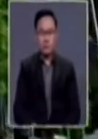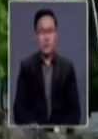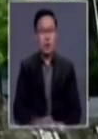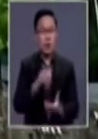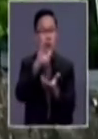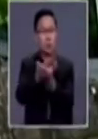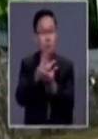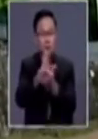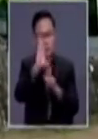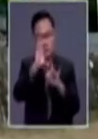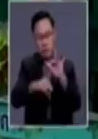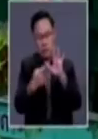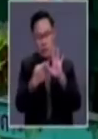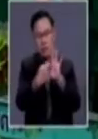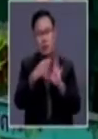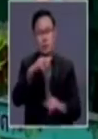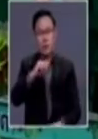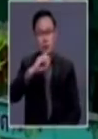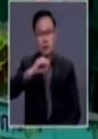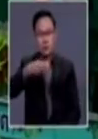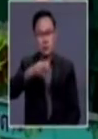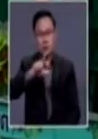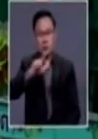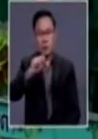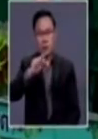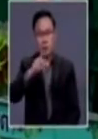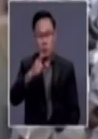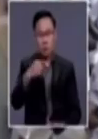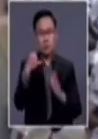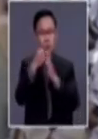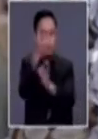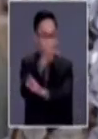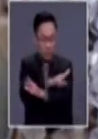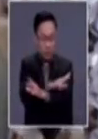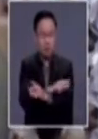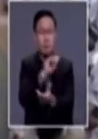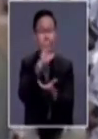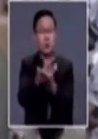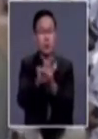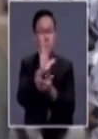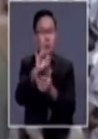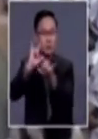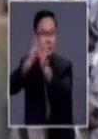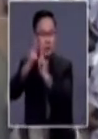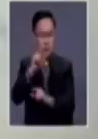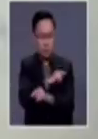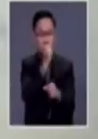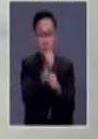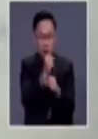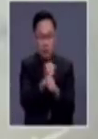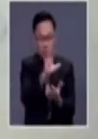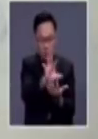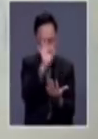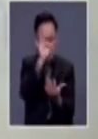โรงเรียนบ้านฉลองจังหวัดภูเก็ตหนึ่งในโรงเรียนประชารัฐต้นแบบของกลุ่มบริษัทเซ็นทรัลกรุ๊ปมีการคัดเลือกผู้นำรุ่นใหม่